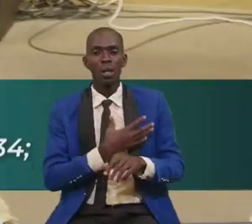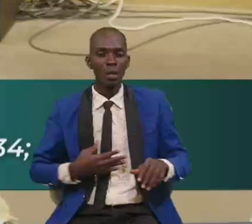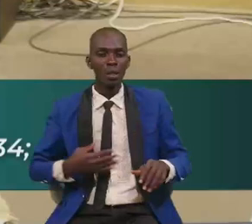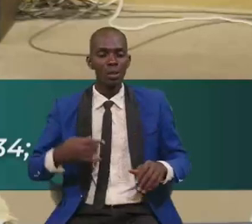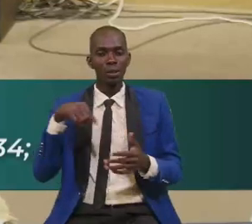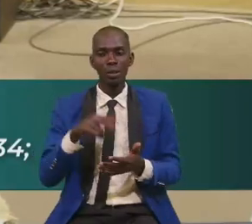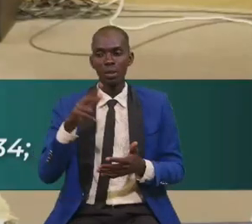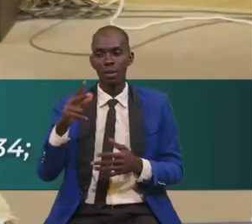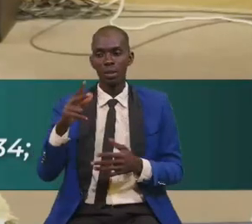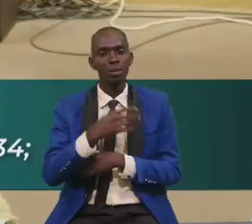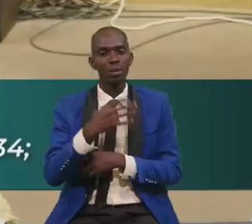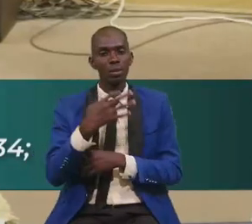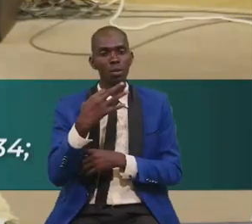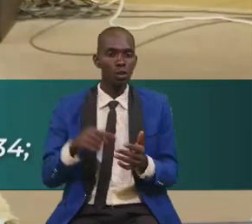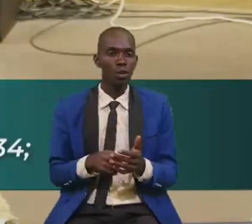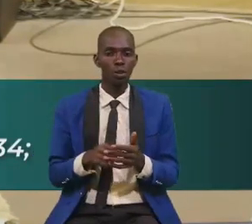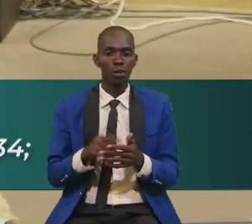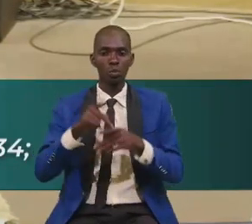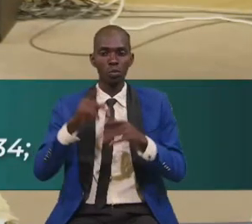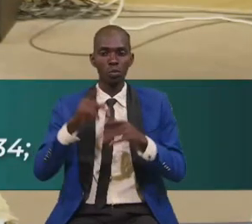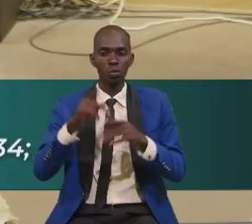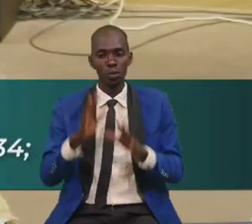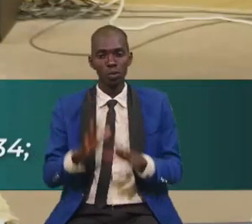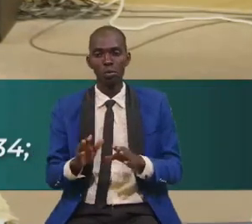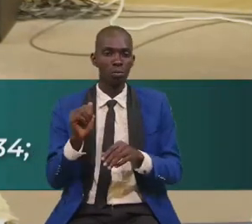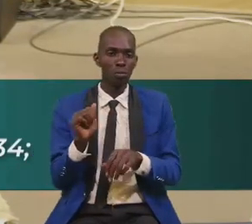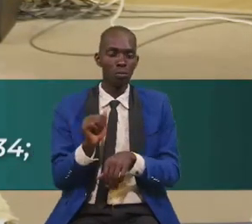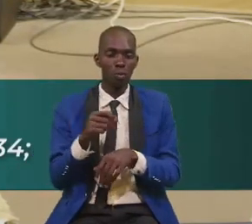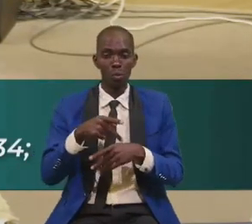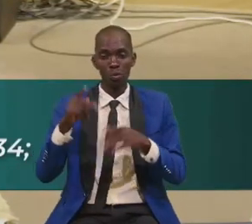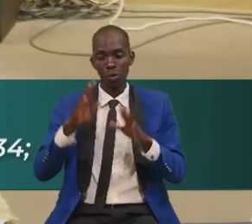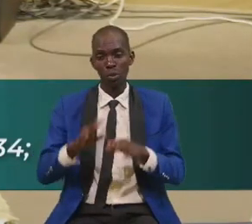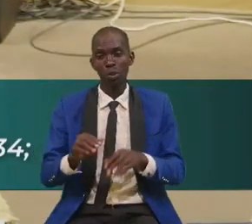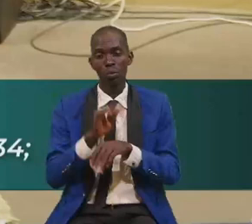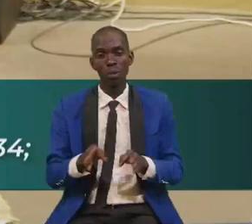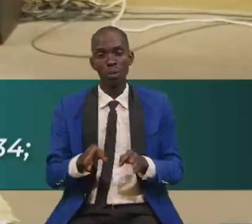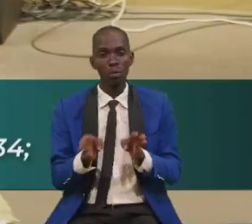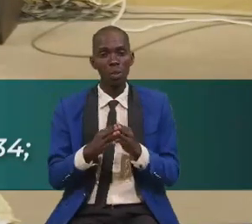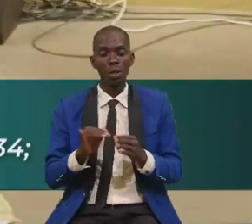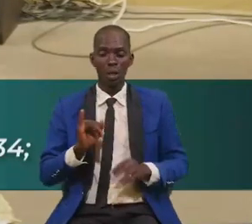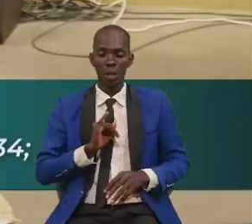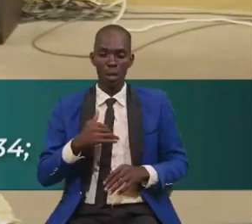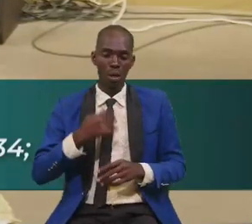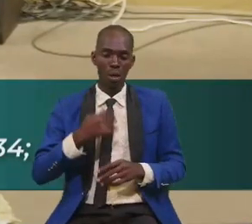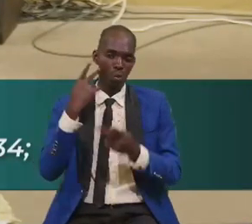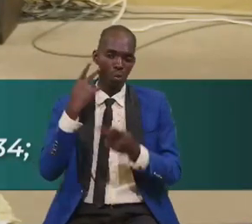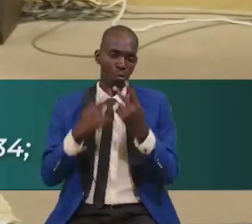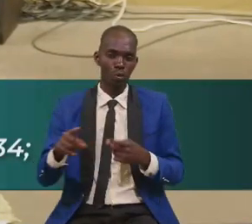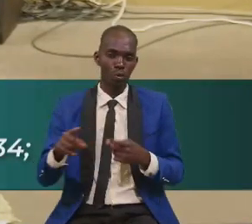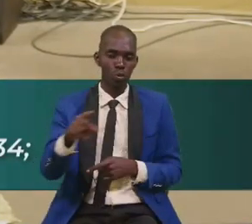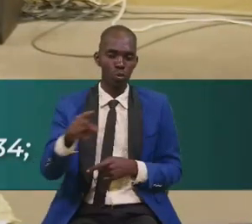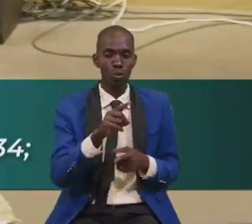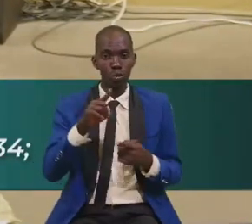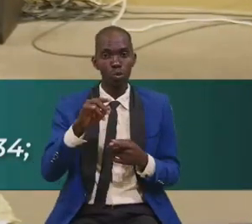ministres, je prophétisais selon l'ordre qu'il m'avait donné. Pour toi et pour ceux qui nous écoutent